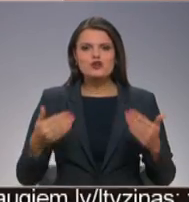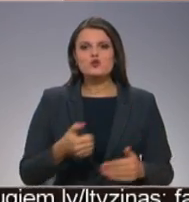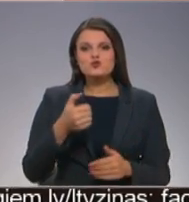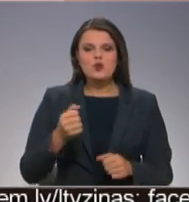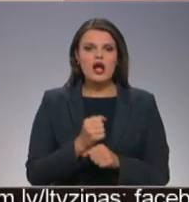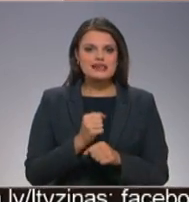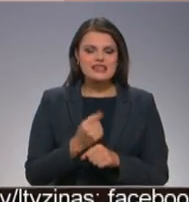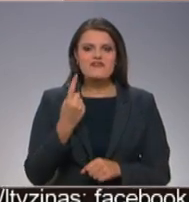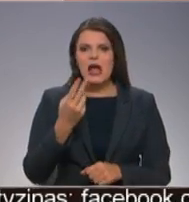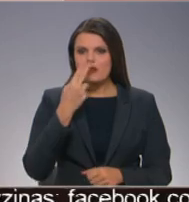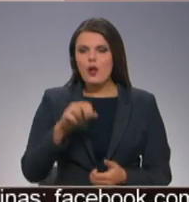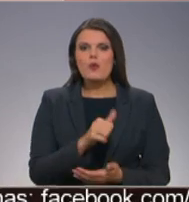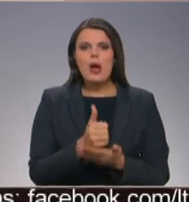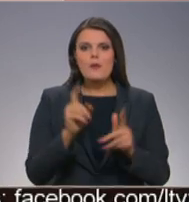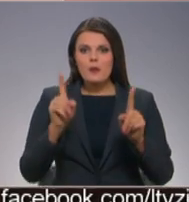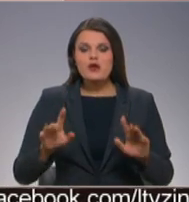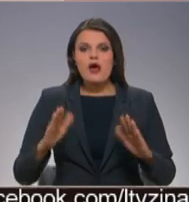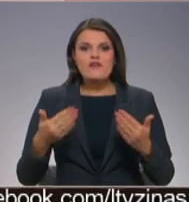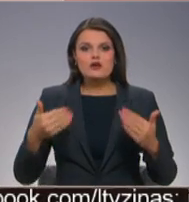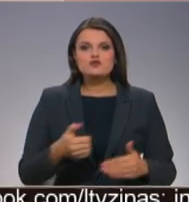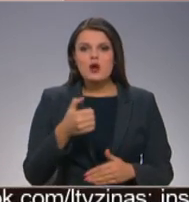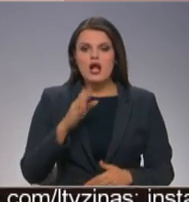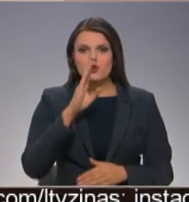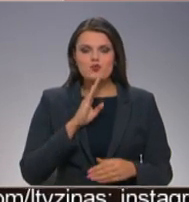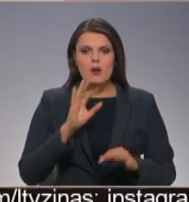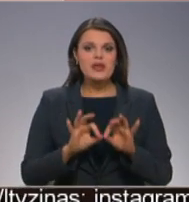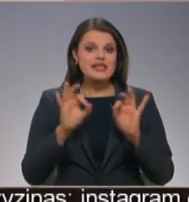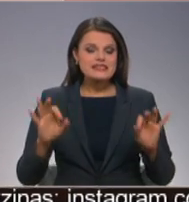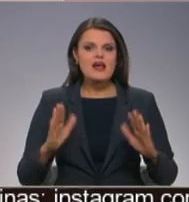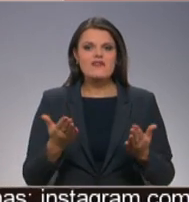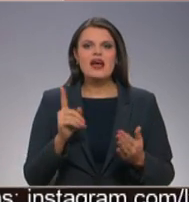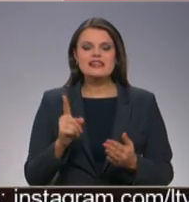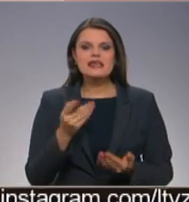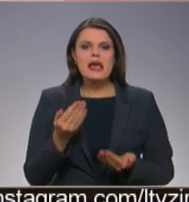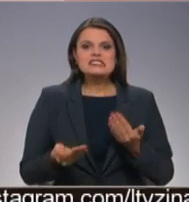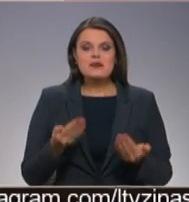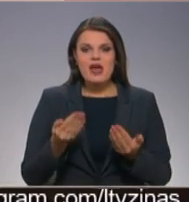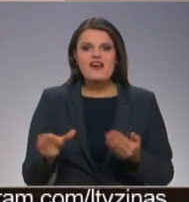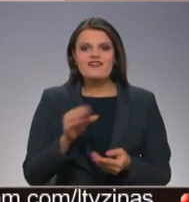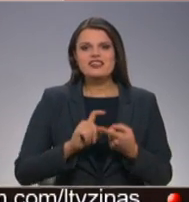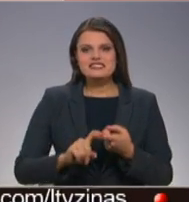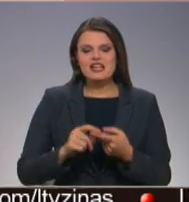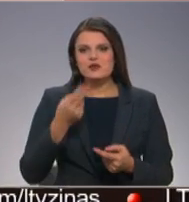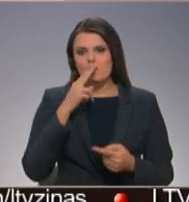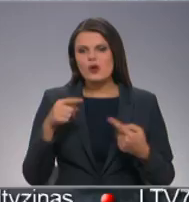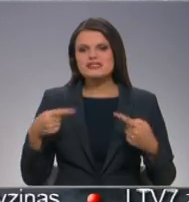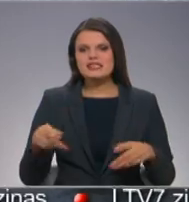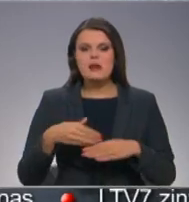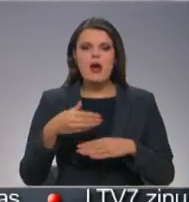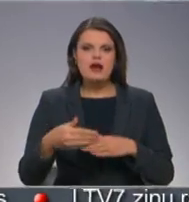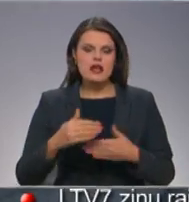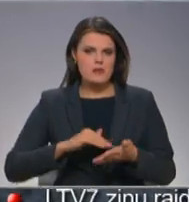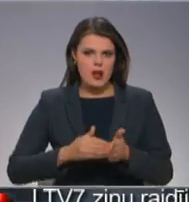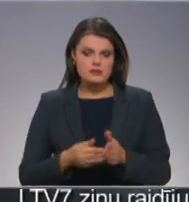viena no prioritātēm, bet vai mēs viņu šogad tā nopietni palaidīsim, vai mēs viņu tikai testa režīmā palaidīsim, viss atkarīgs bišķi no citiem ārējiem apstākļiem.